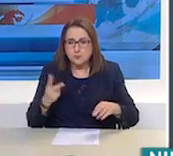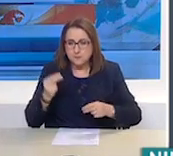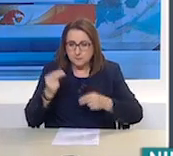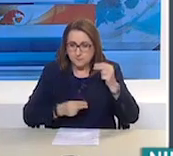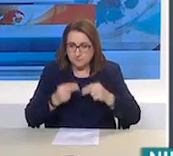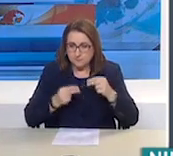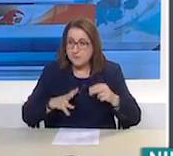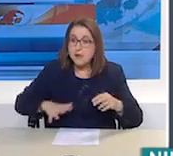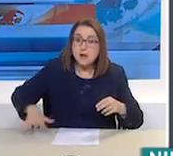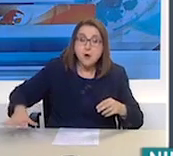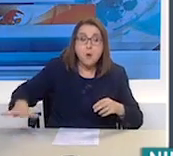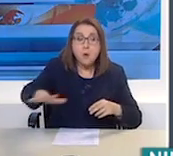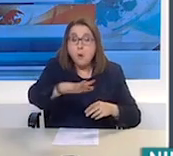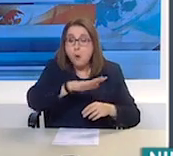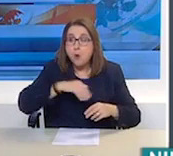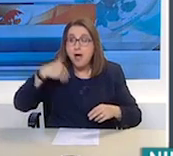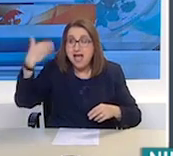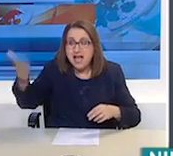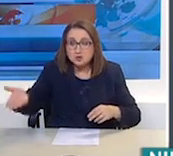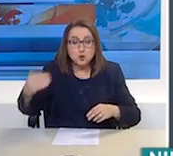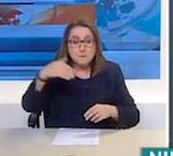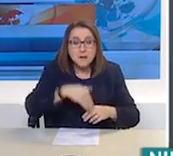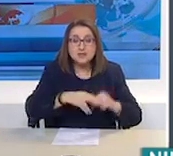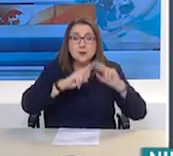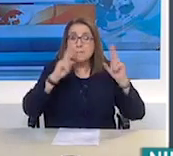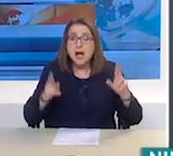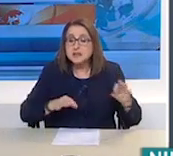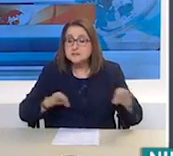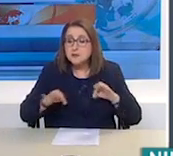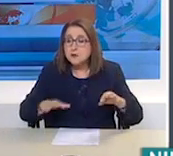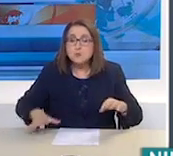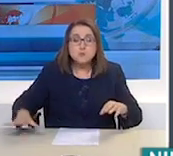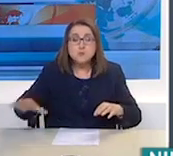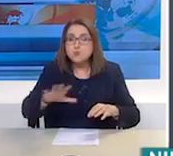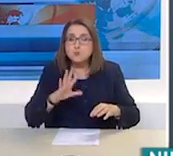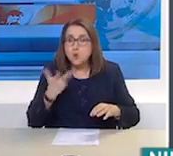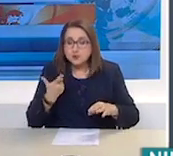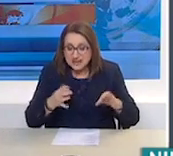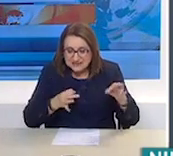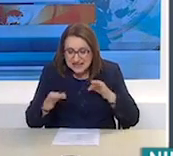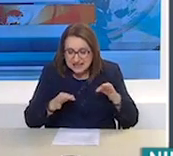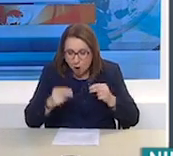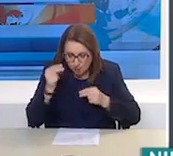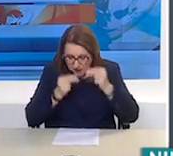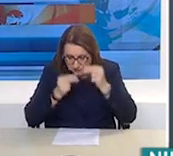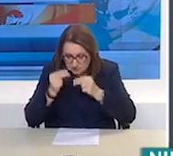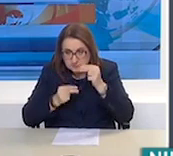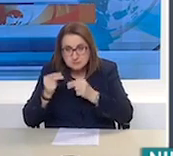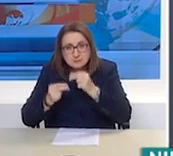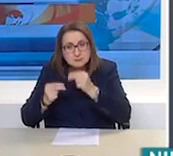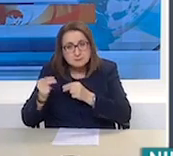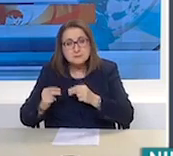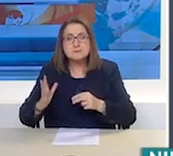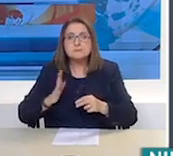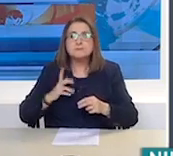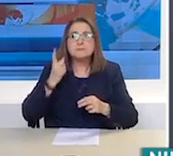του εμβαδού της υπαίθριας επιφάνειας και της εσωτερικής ημιυπαίθριας επιφάνειας κυρίως χώρου. Η υπαίθρια επιφάνεια είναι το εμβαδόν της